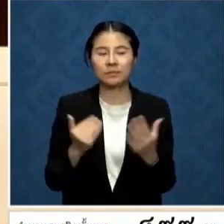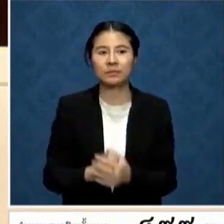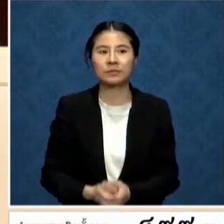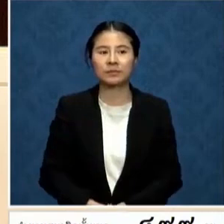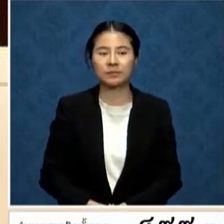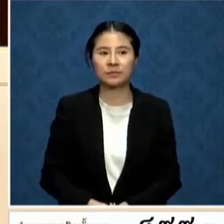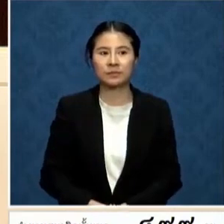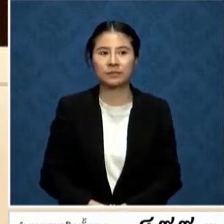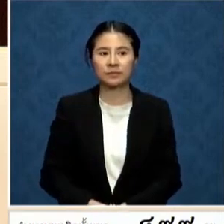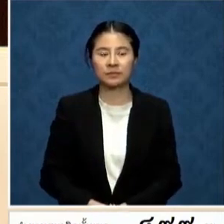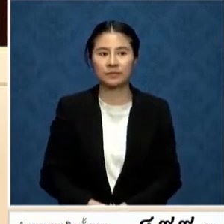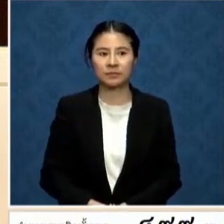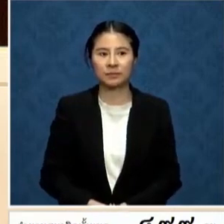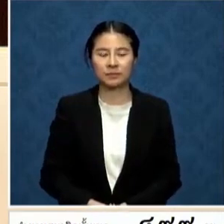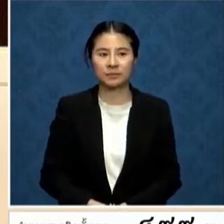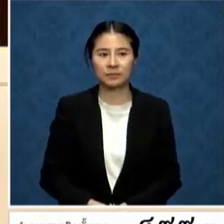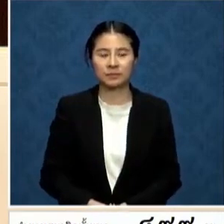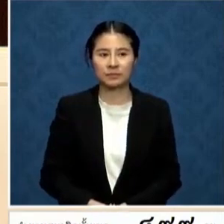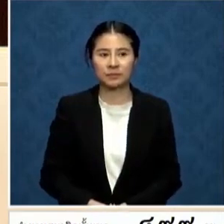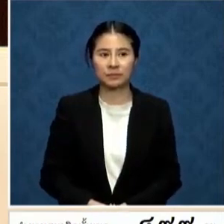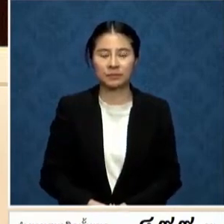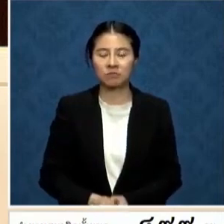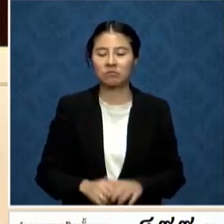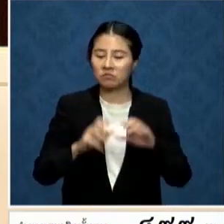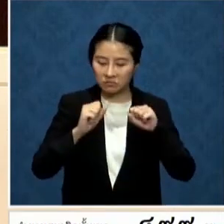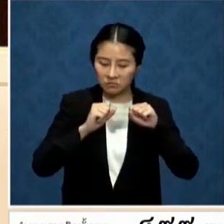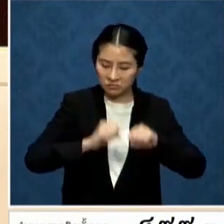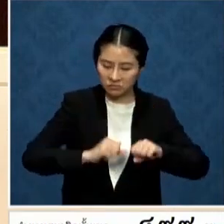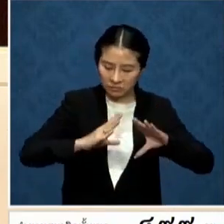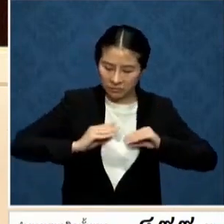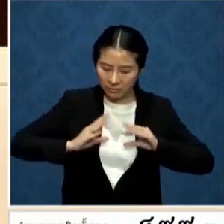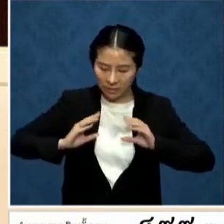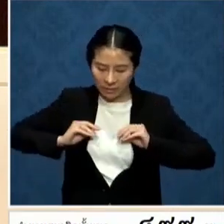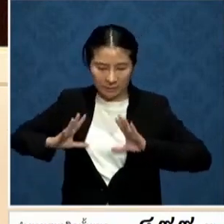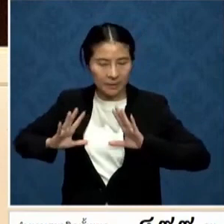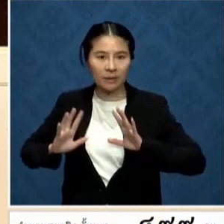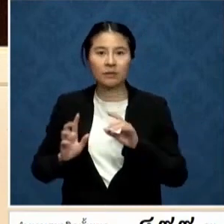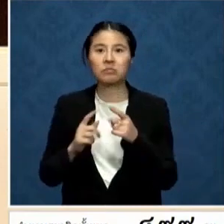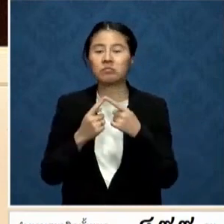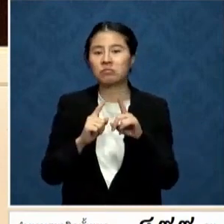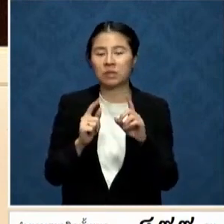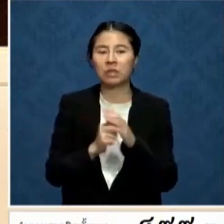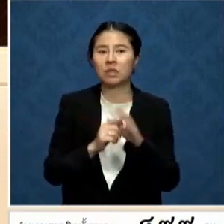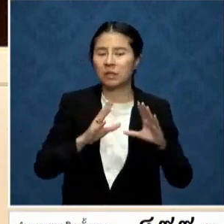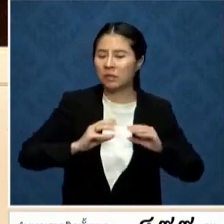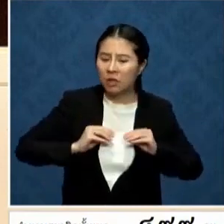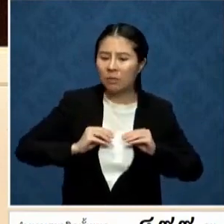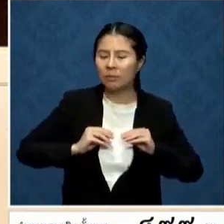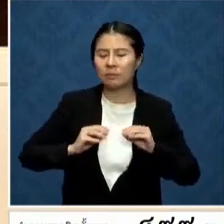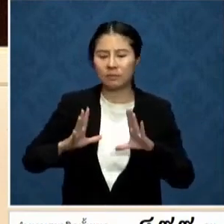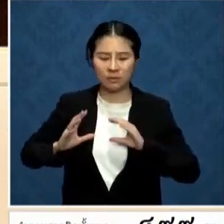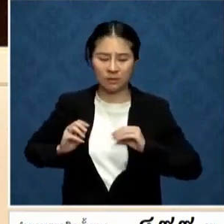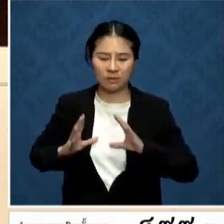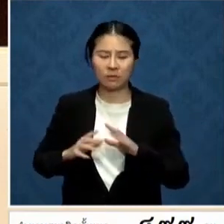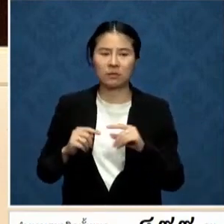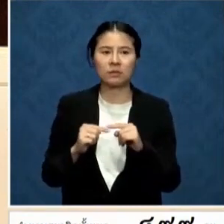เพราะฉะนั้นผมจะอันนี้ยังไม่ใช่เป็นการลงมติรับหลักการหรือไม่รับหลักการนะครับจะเป็นการลงมติว่าจะเห็นชอบหรือไม่เห็นชอบกับยติของท่าน